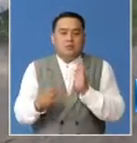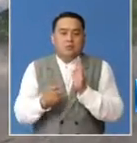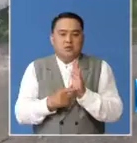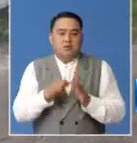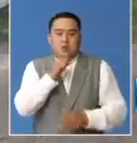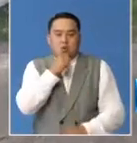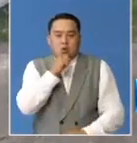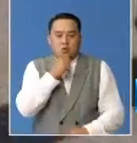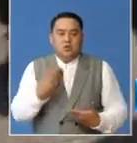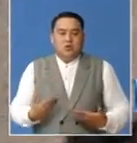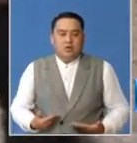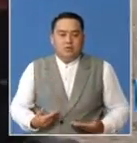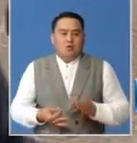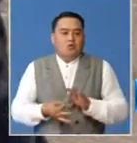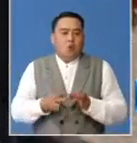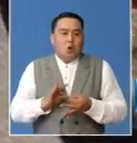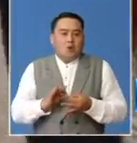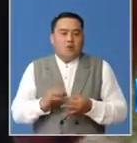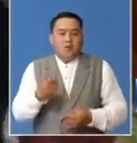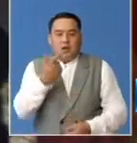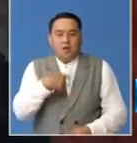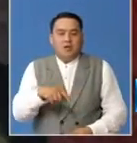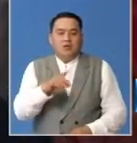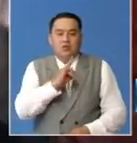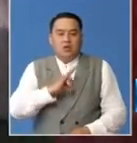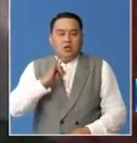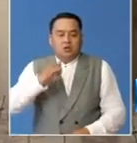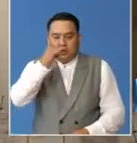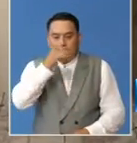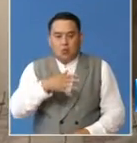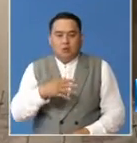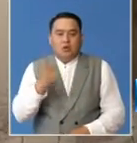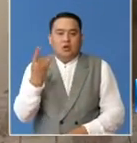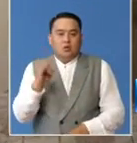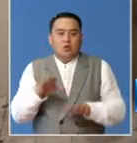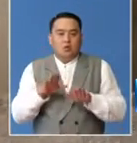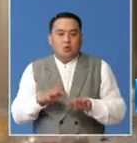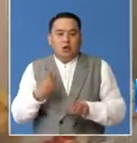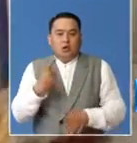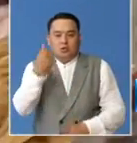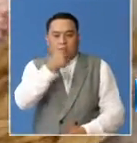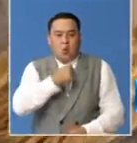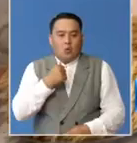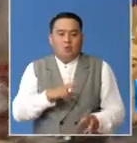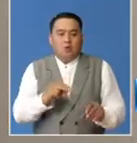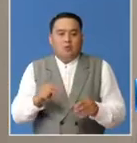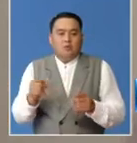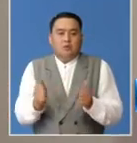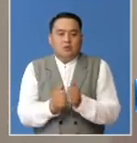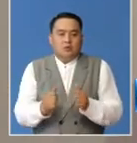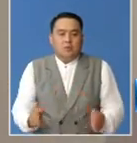76-летний дедушка. Живется им нелегко. Сама женщина работать не может, ведь младшему ребенку всего годик. Благо, соседи